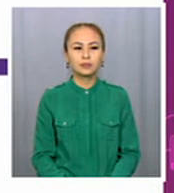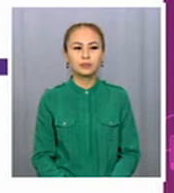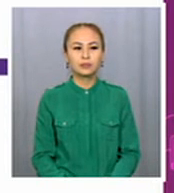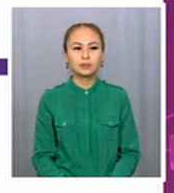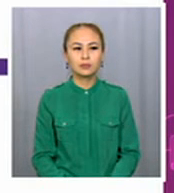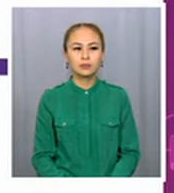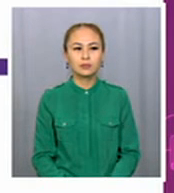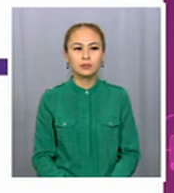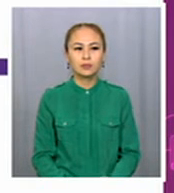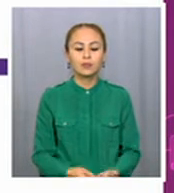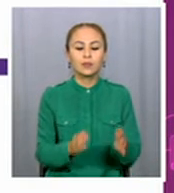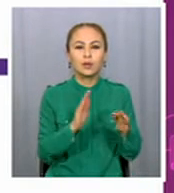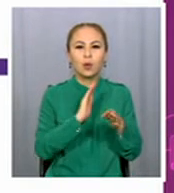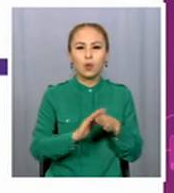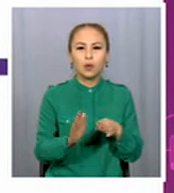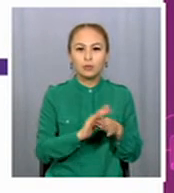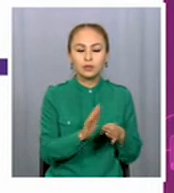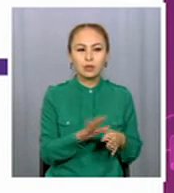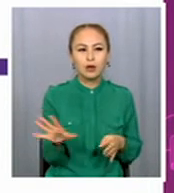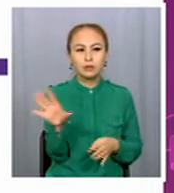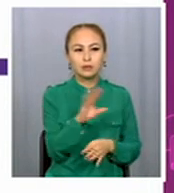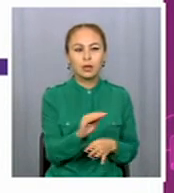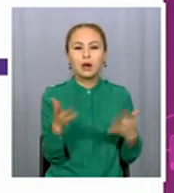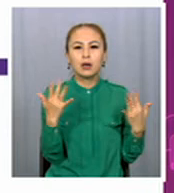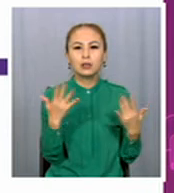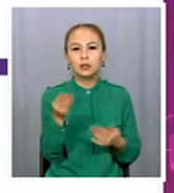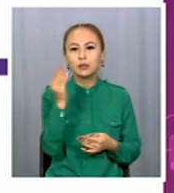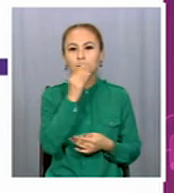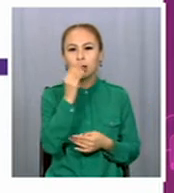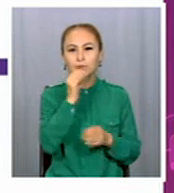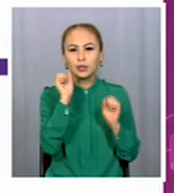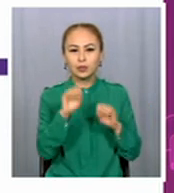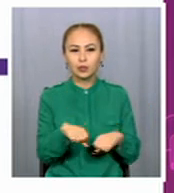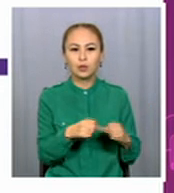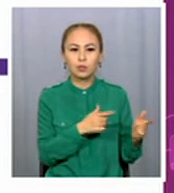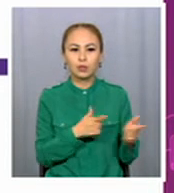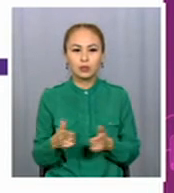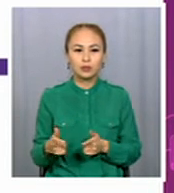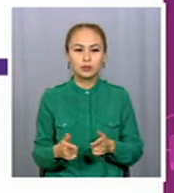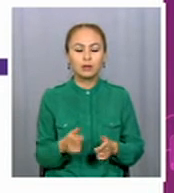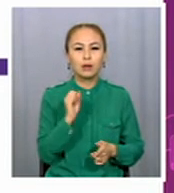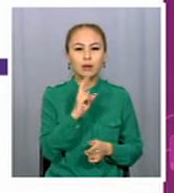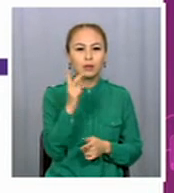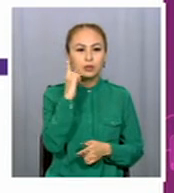Орам жапырақтан қандай тағам дайындауға болады? Қалай ойлайсыңдар?